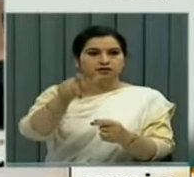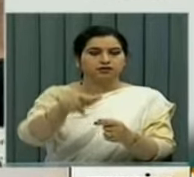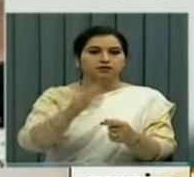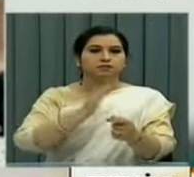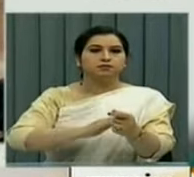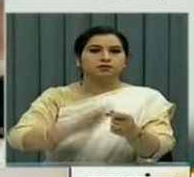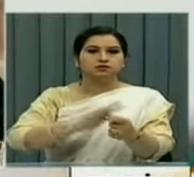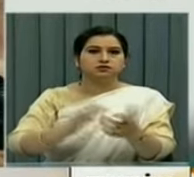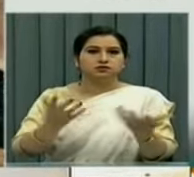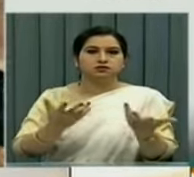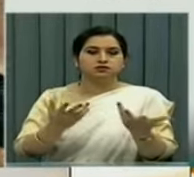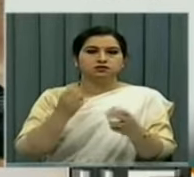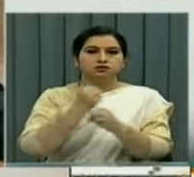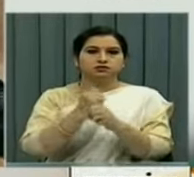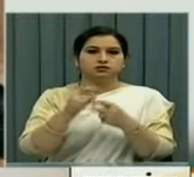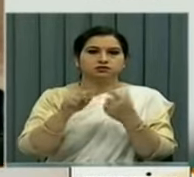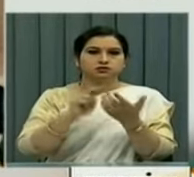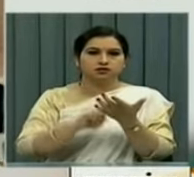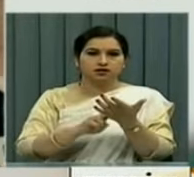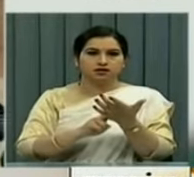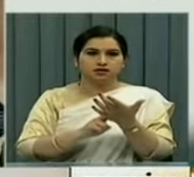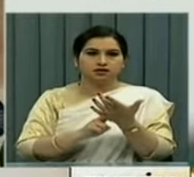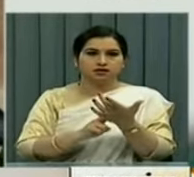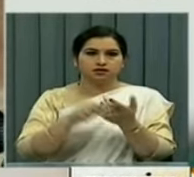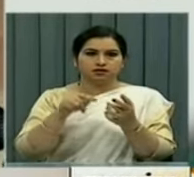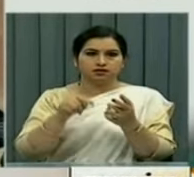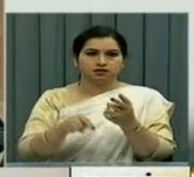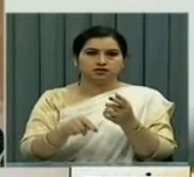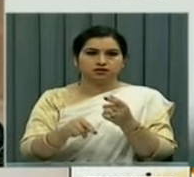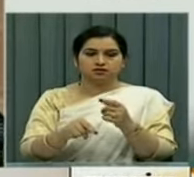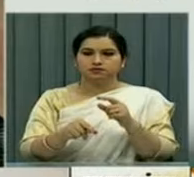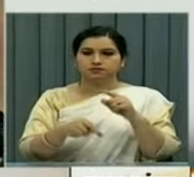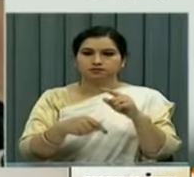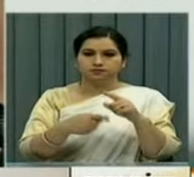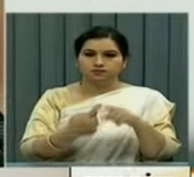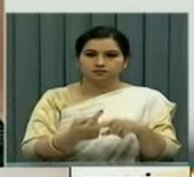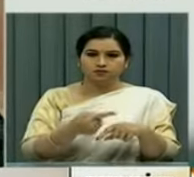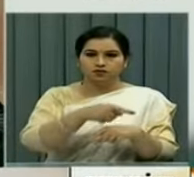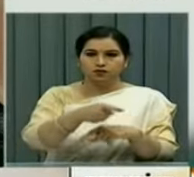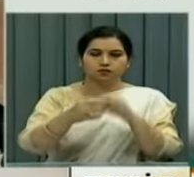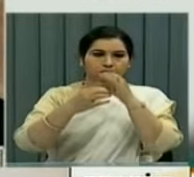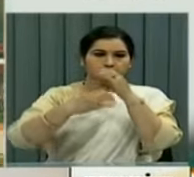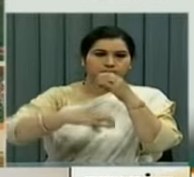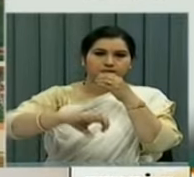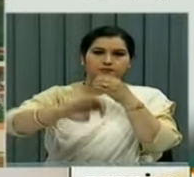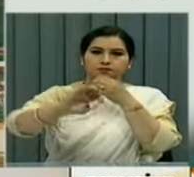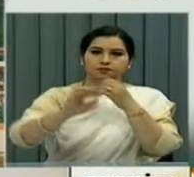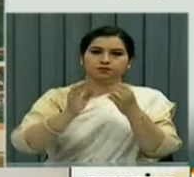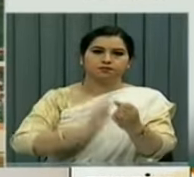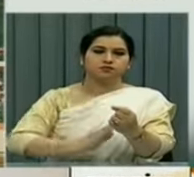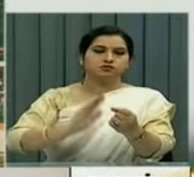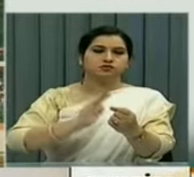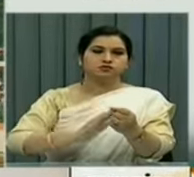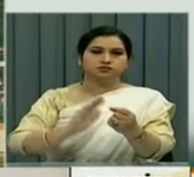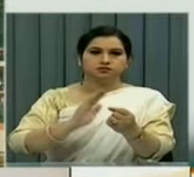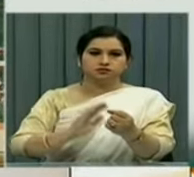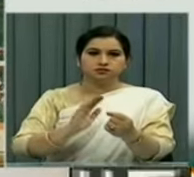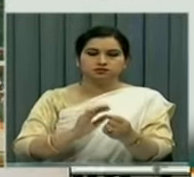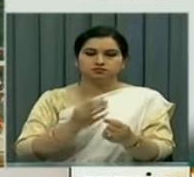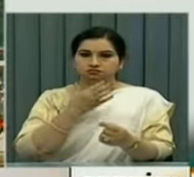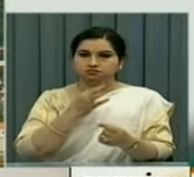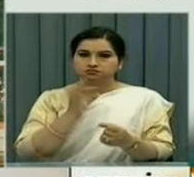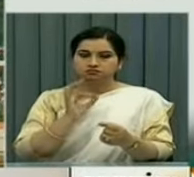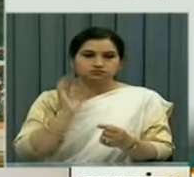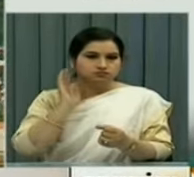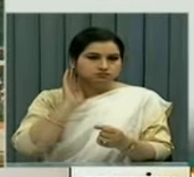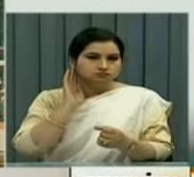तो कहता ही हूं कि तभी तो कहते हैं कि जब एक्स सर्विसमैन को देखते हैं तो ये रामधरी सिंह दिनकर की पोएम याद आती है,